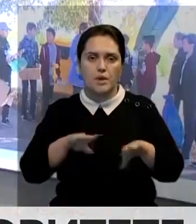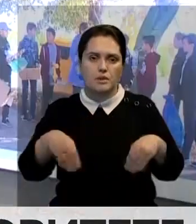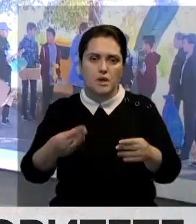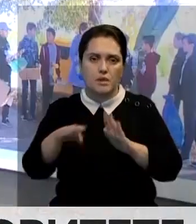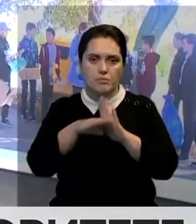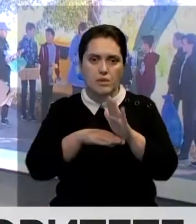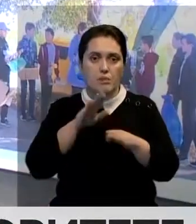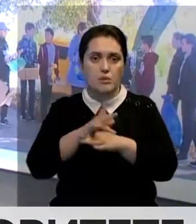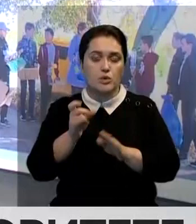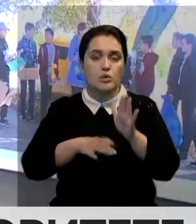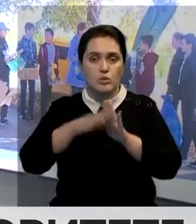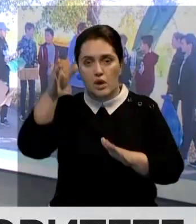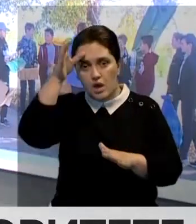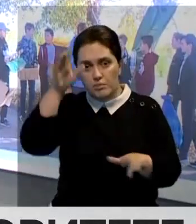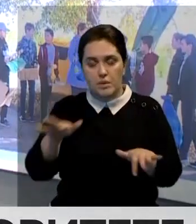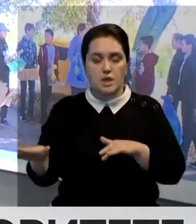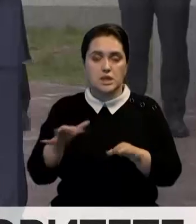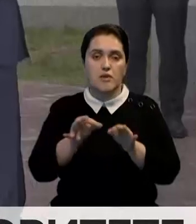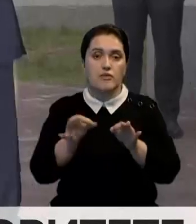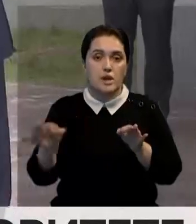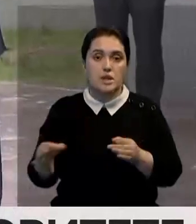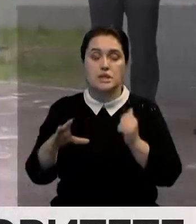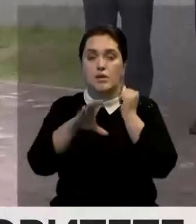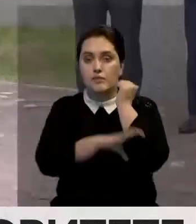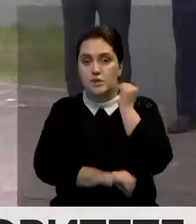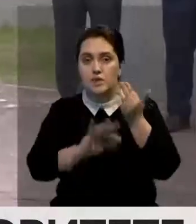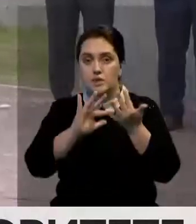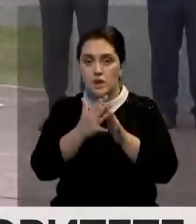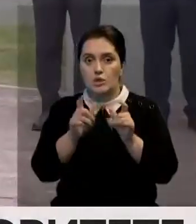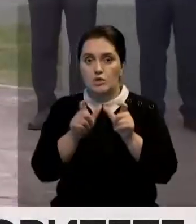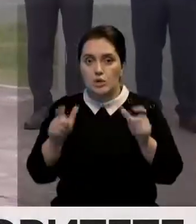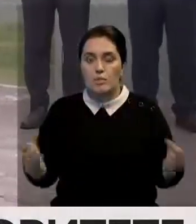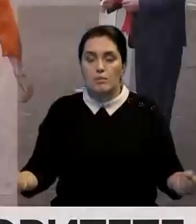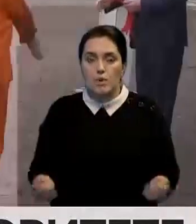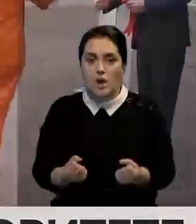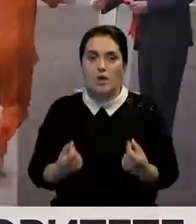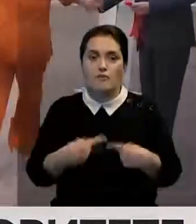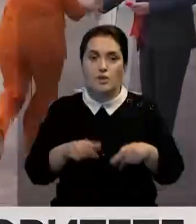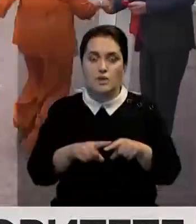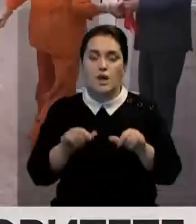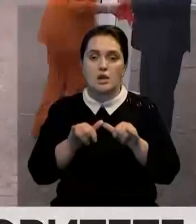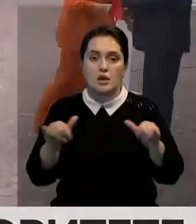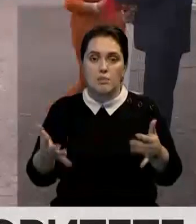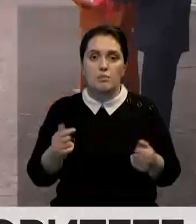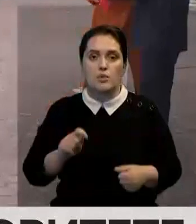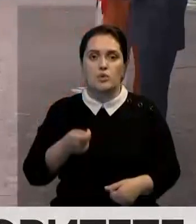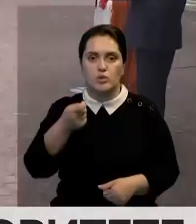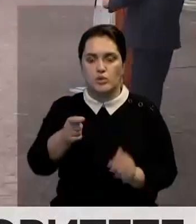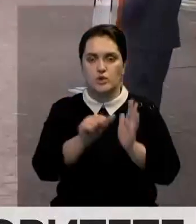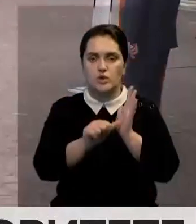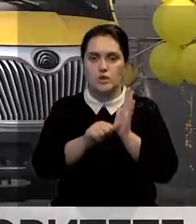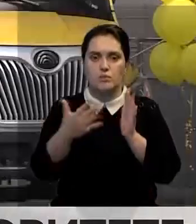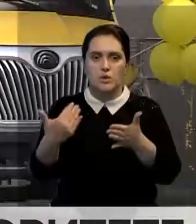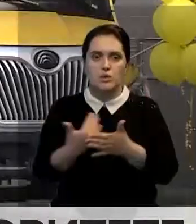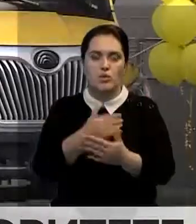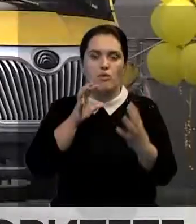поручений по совершенствованию образовательного процесса в районах. В завершении сельские школы при поддержке Фонда развития промышленности получили ключи от 65 новых